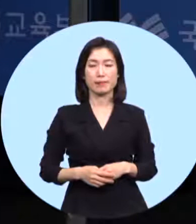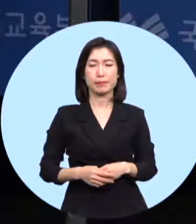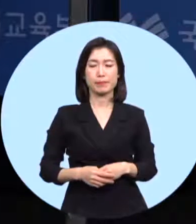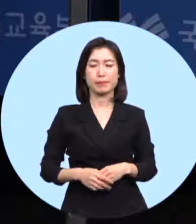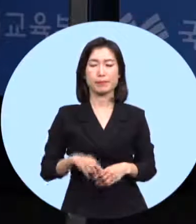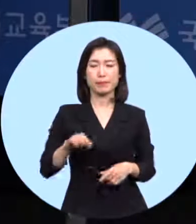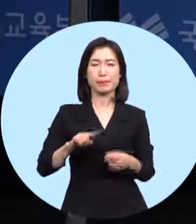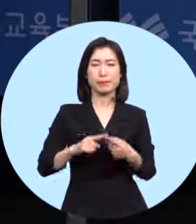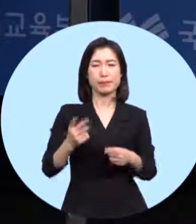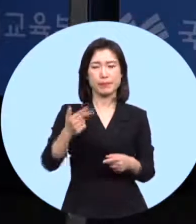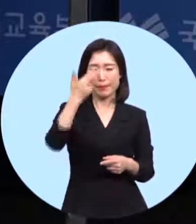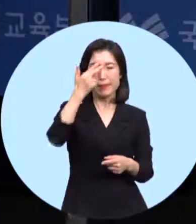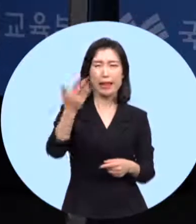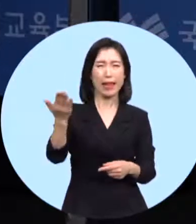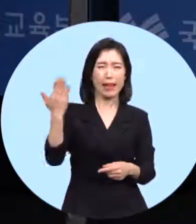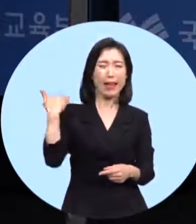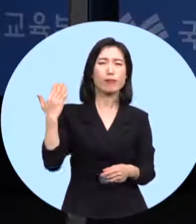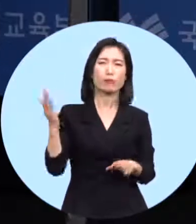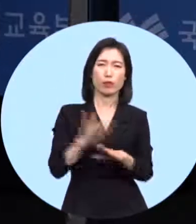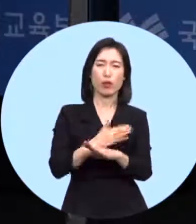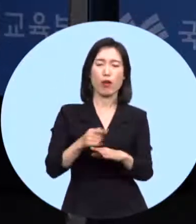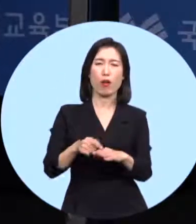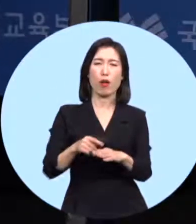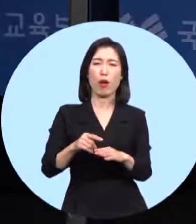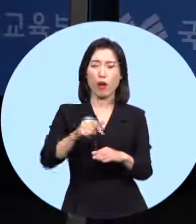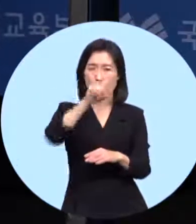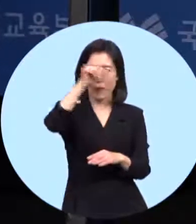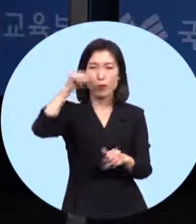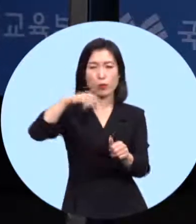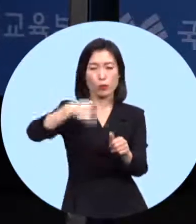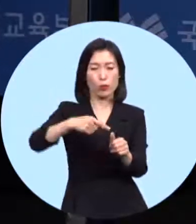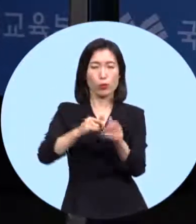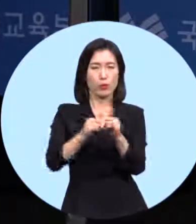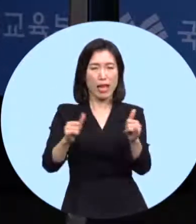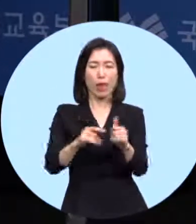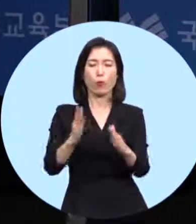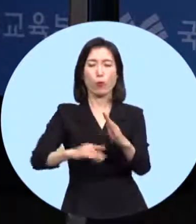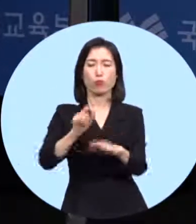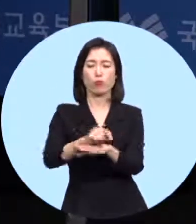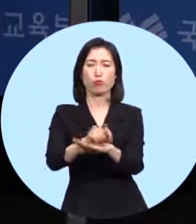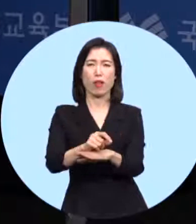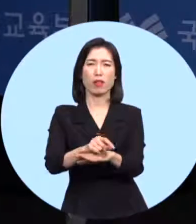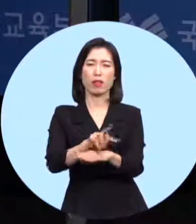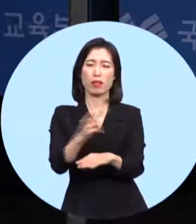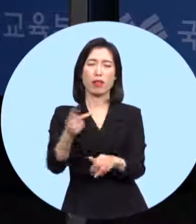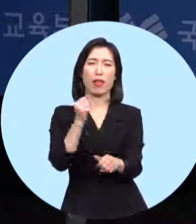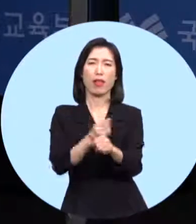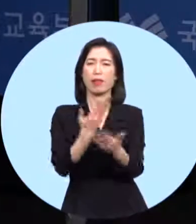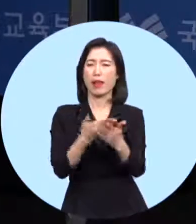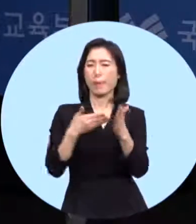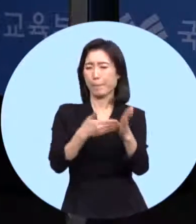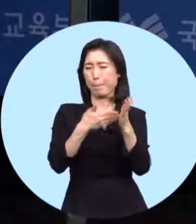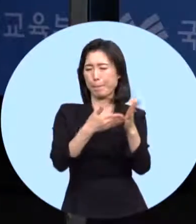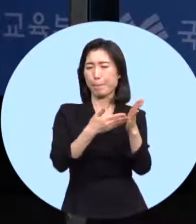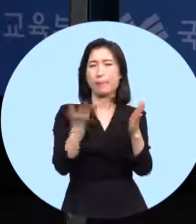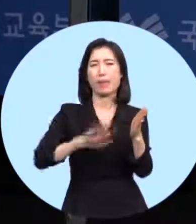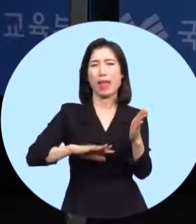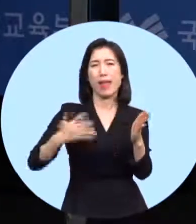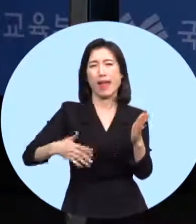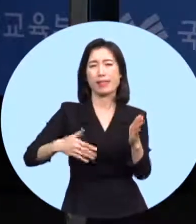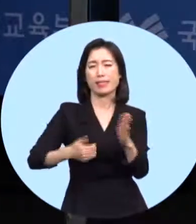이게 오래전부터 그 공무원 직렬화를 요구를 했었는데 되지 않고